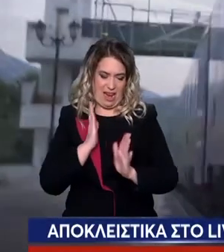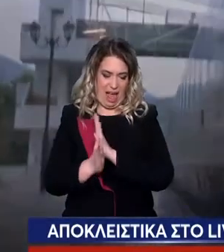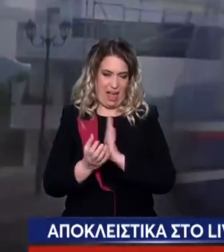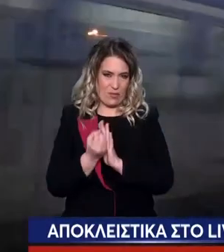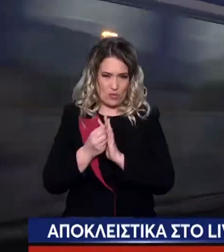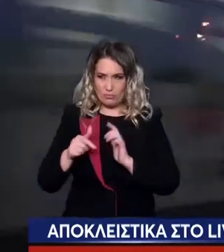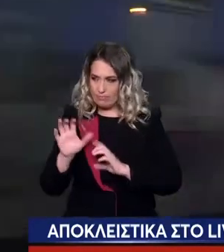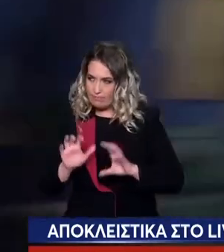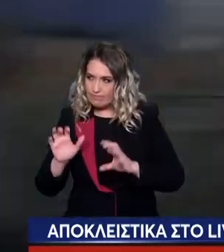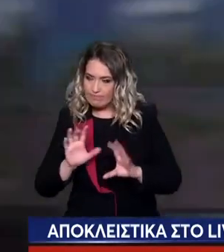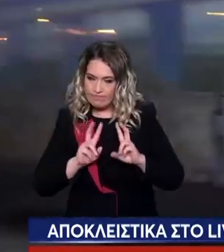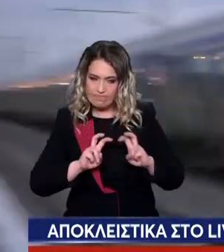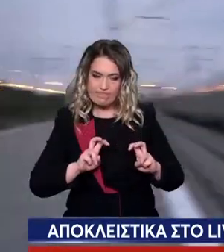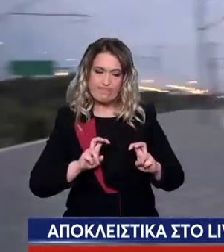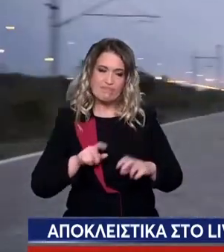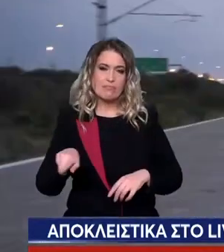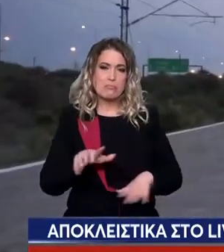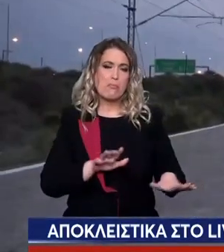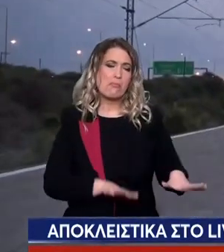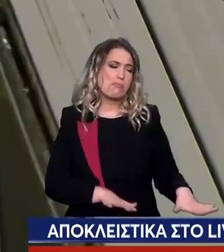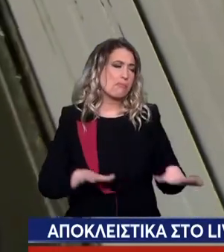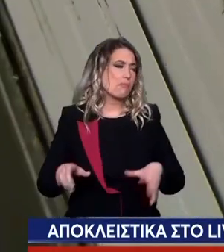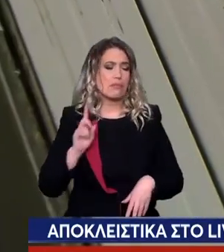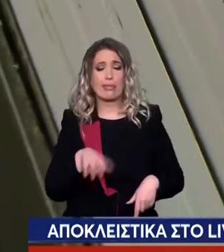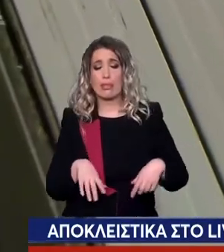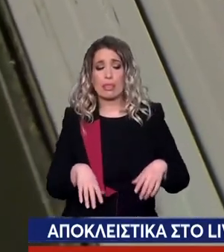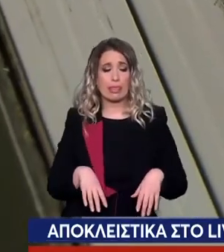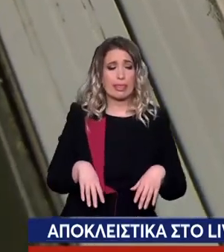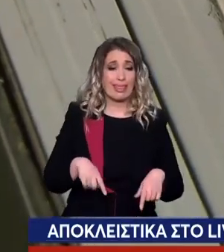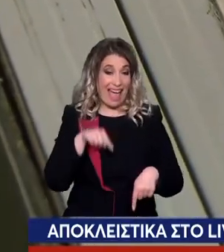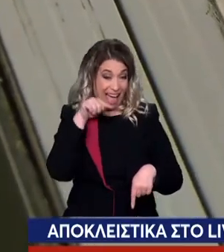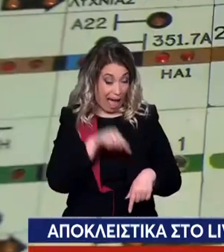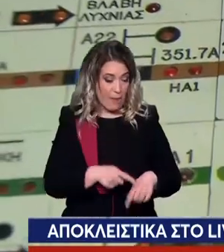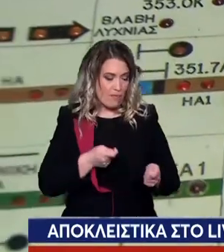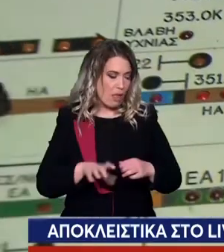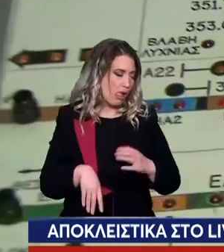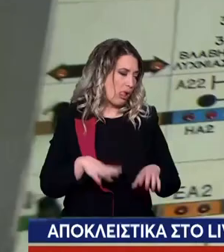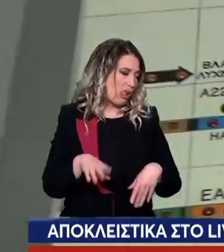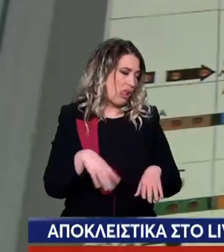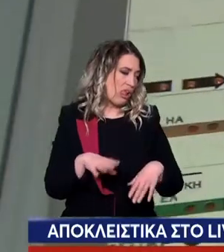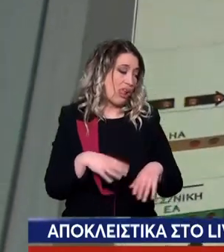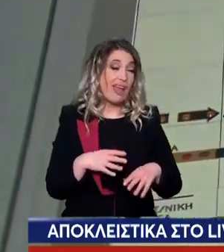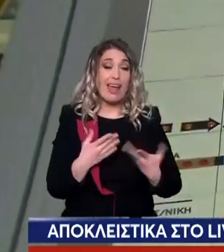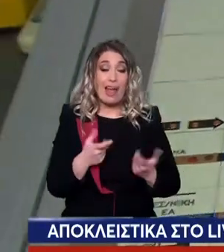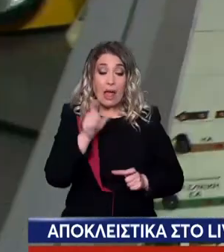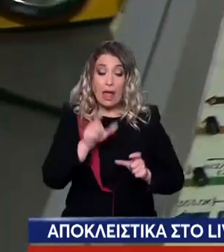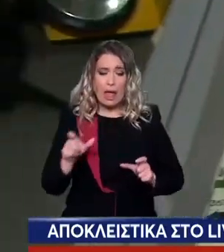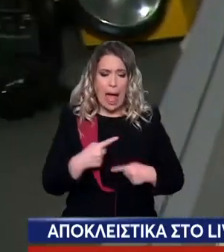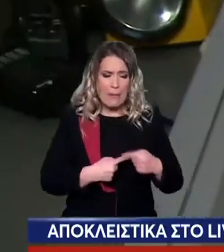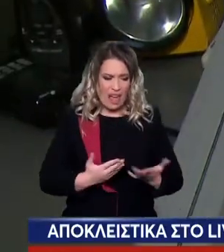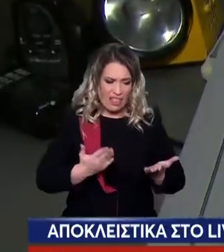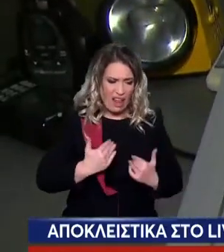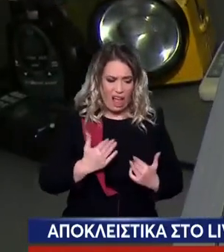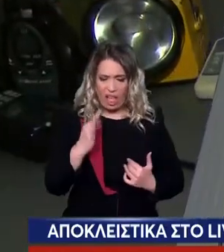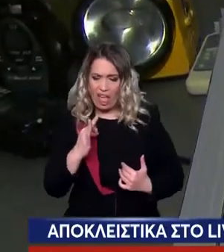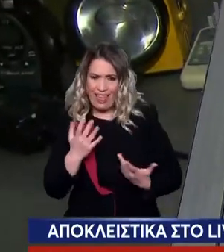χαλαρότητα η περιφρόνηση των κανονισμών και των διαδικασιών οι αστοχίες και η αδιαφορία των κατά τα άλλα έμπειρων σταθμαρχών λίγες ώρες πριν